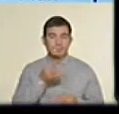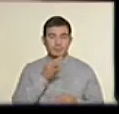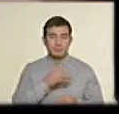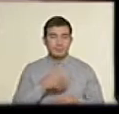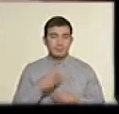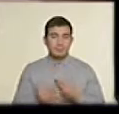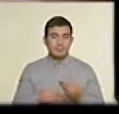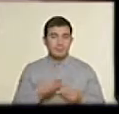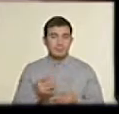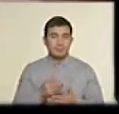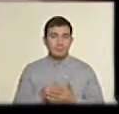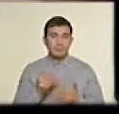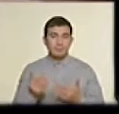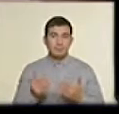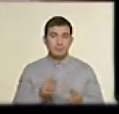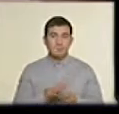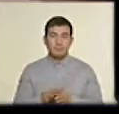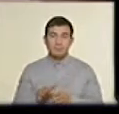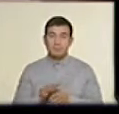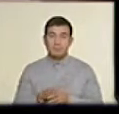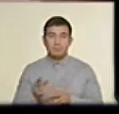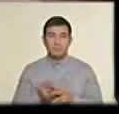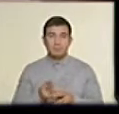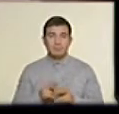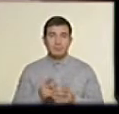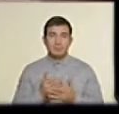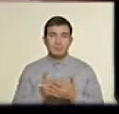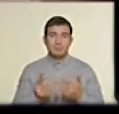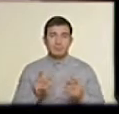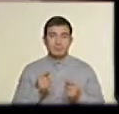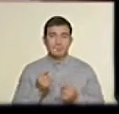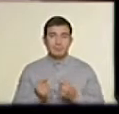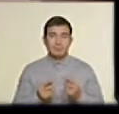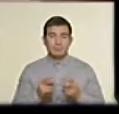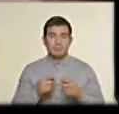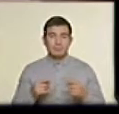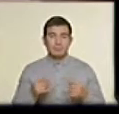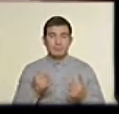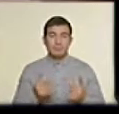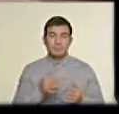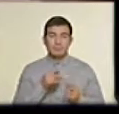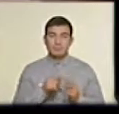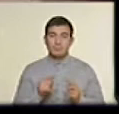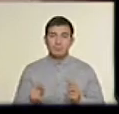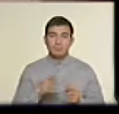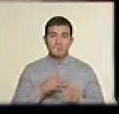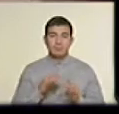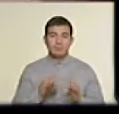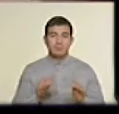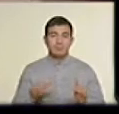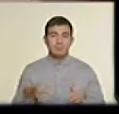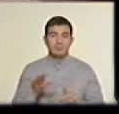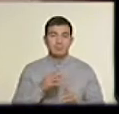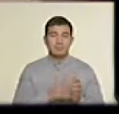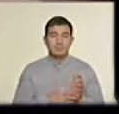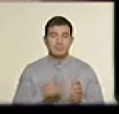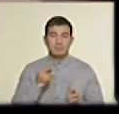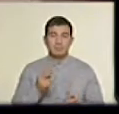ta'minlash bo'yicha amalga oshirilayotgan chora-tadbirlar tufayli bugungi kunda bolalarimizning